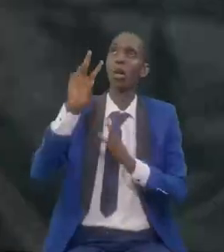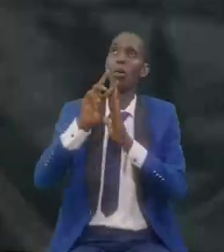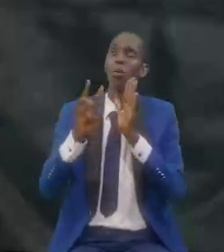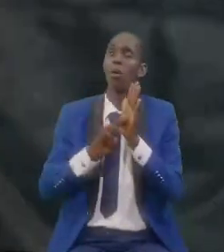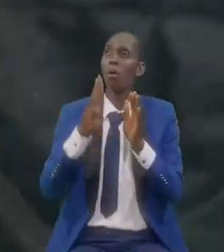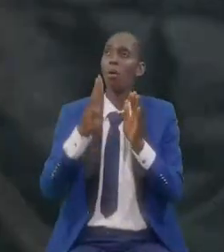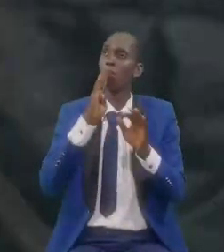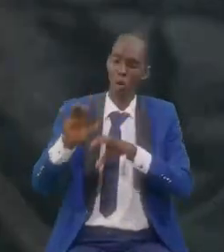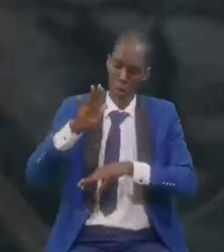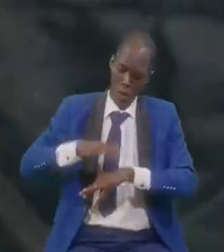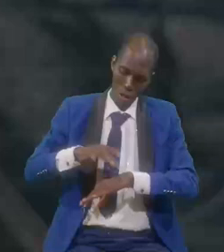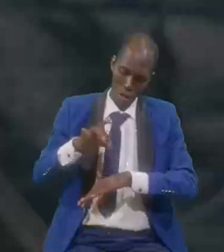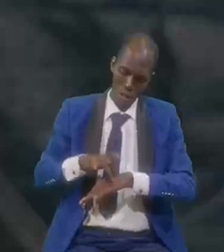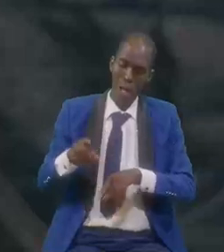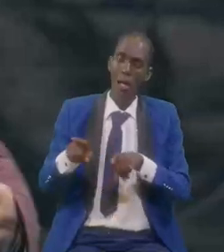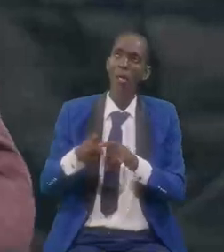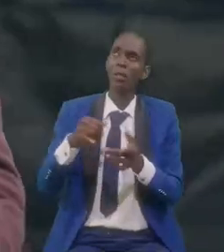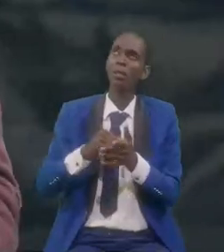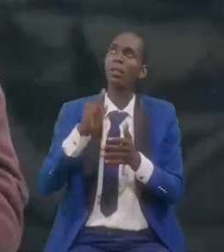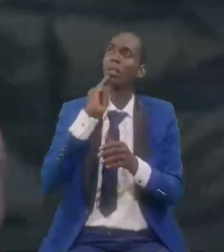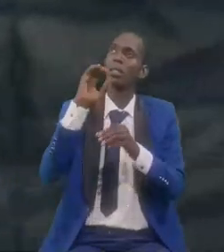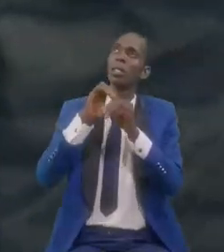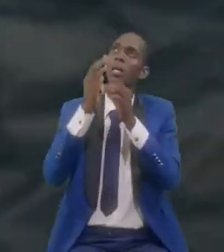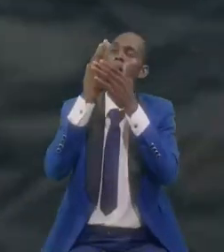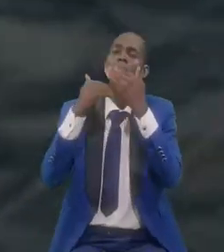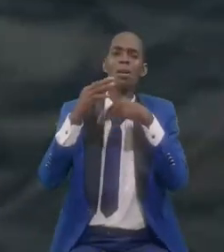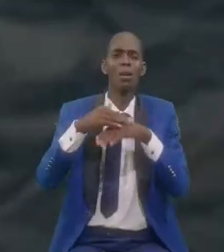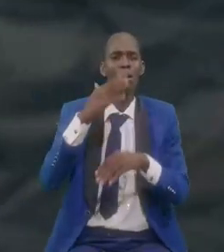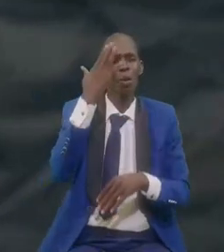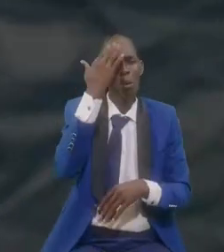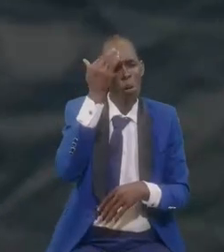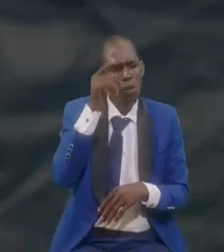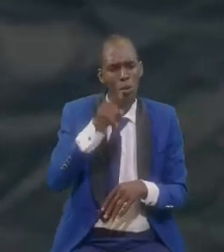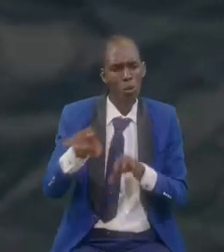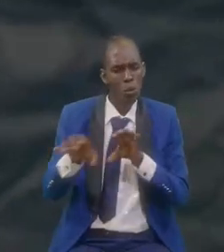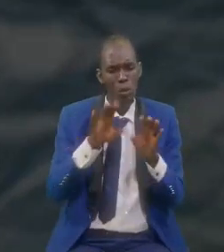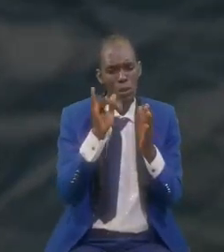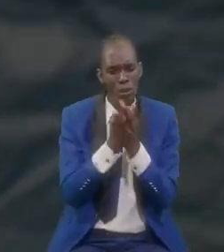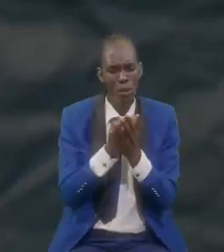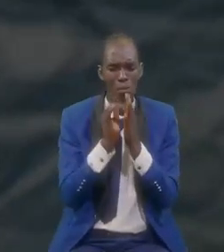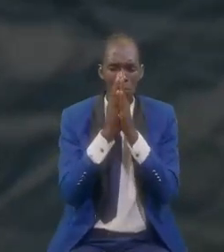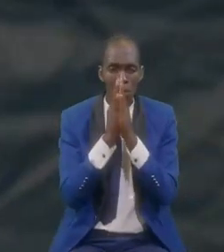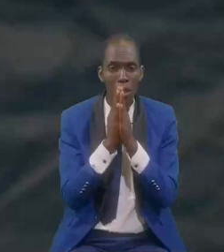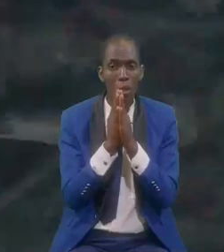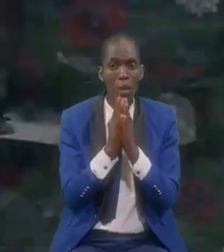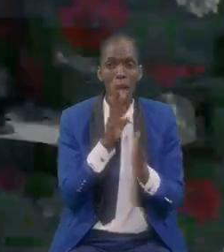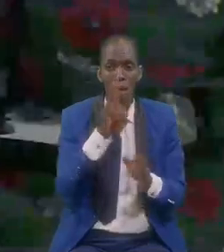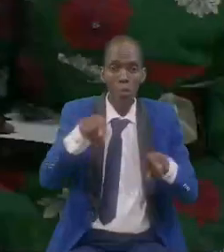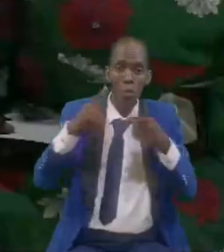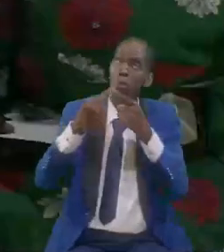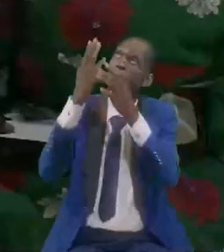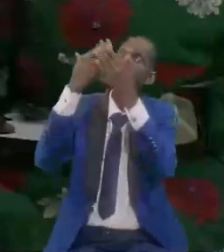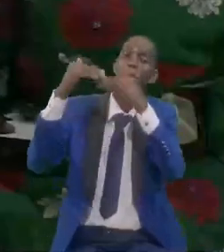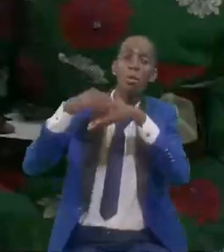faite sur la terre comme au ciel. Pourquoi fais-tu cette prière? Est-ce que tu veux aller au